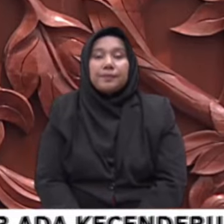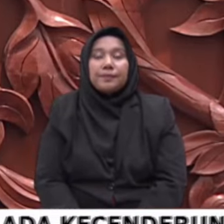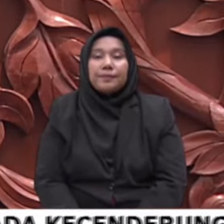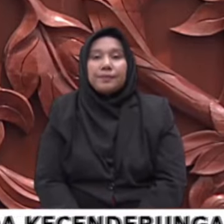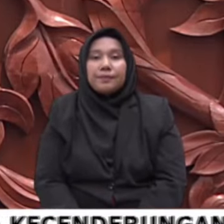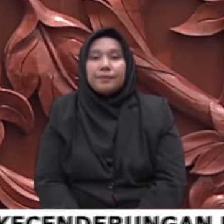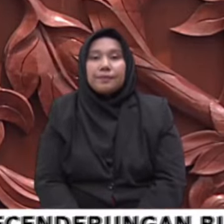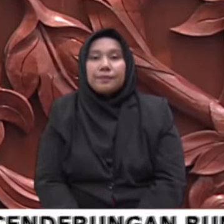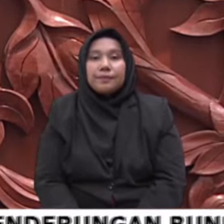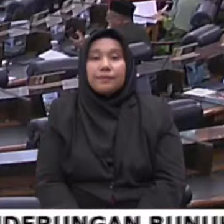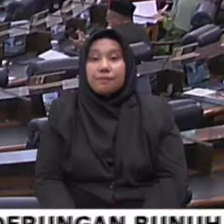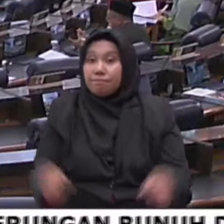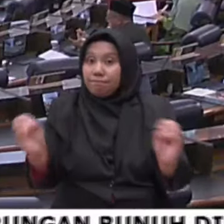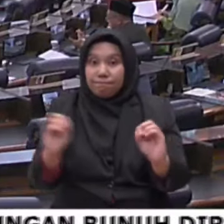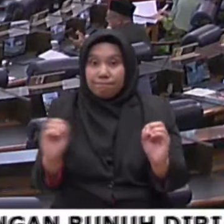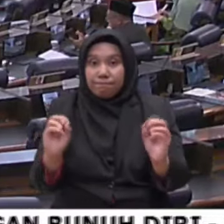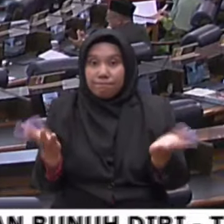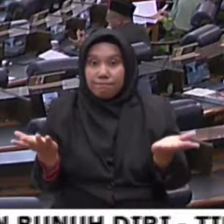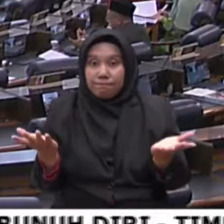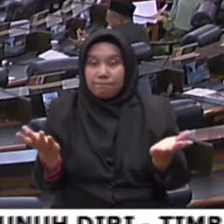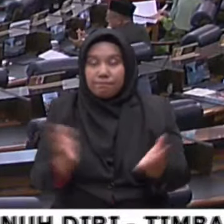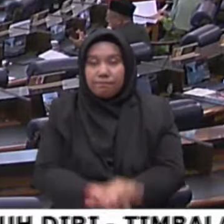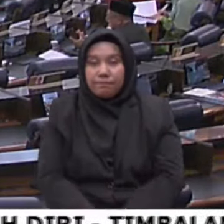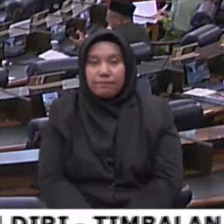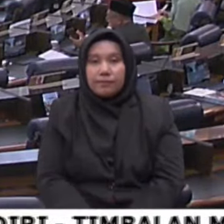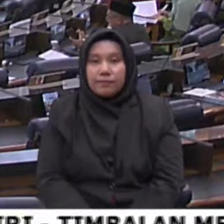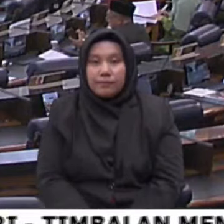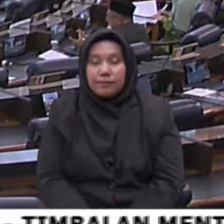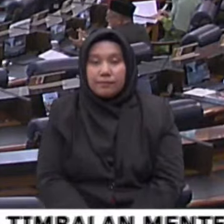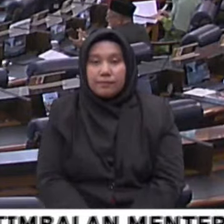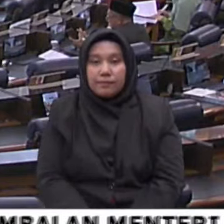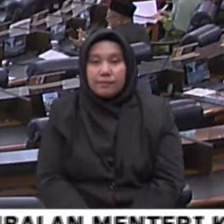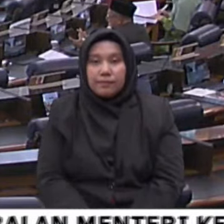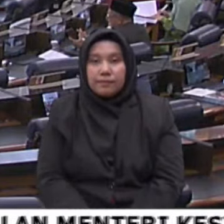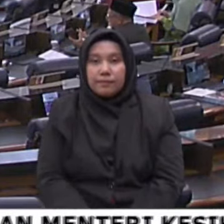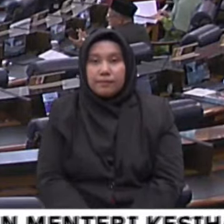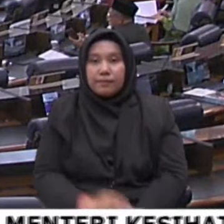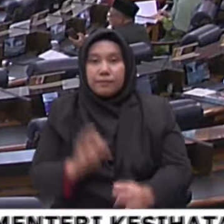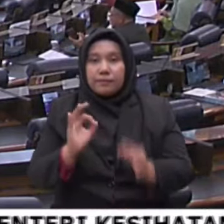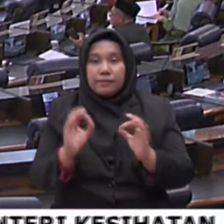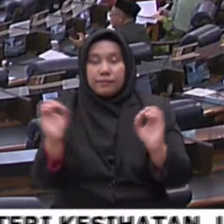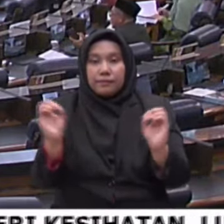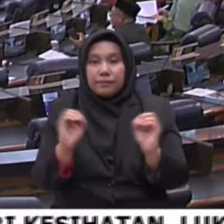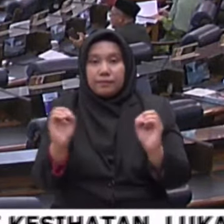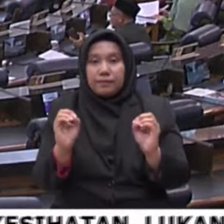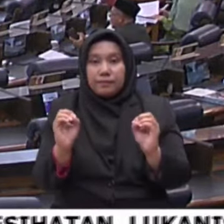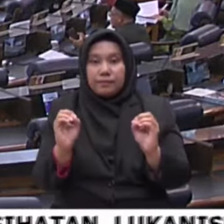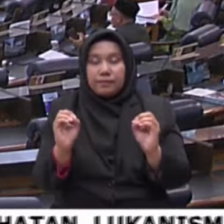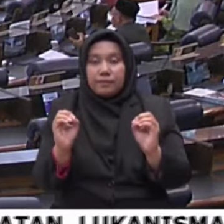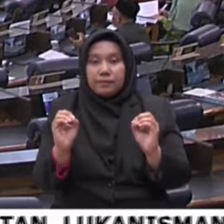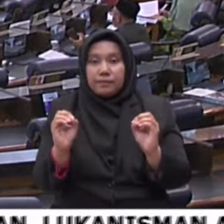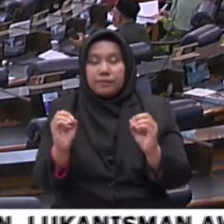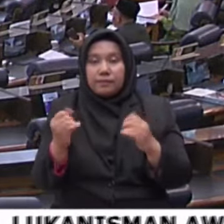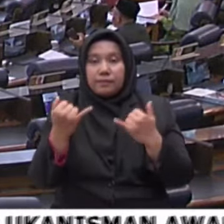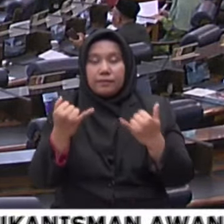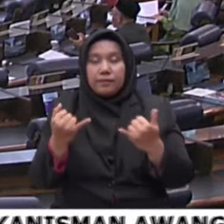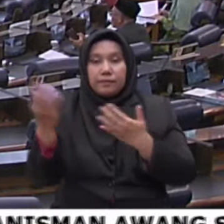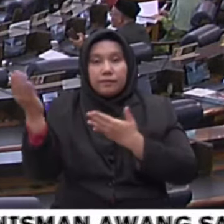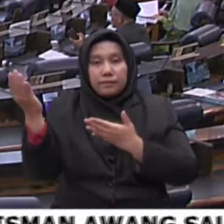Batang lupa tidak ada. Kalau batang tidak ada, maka saya jemput